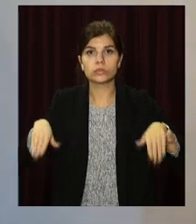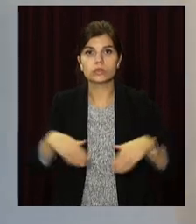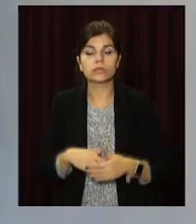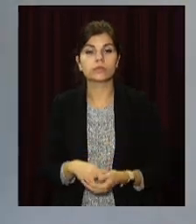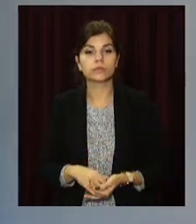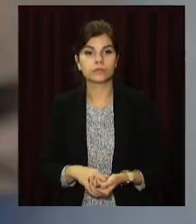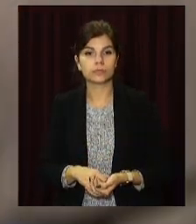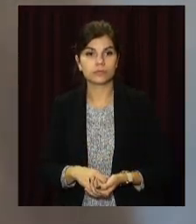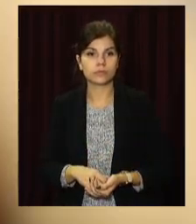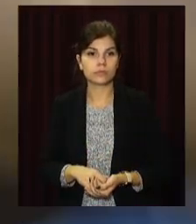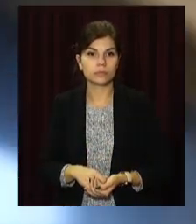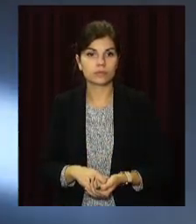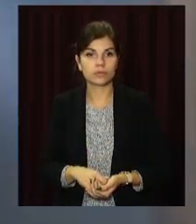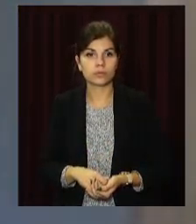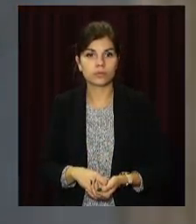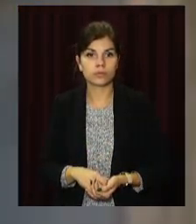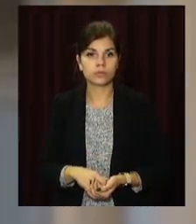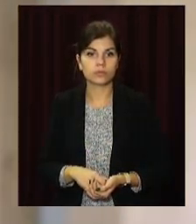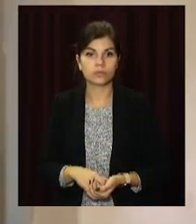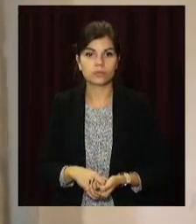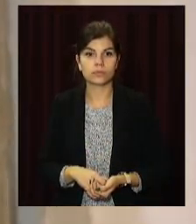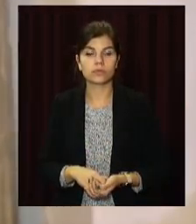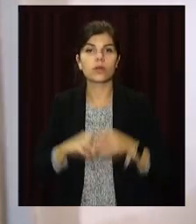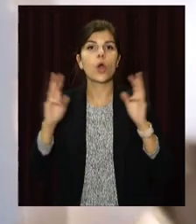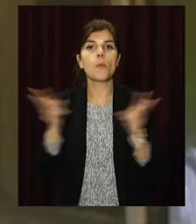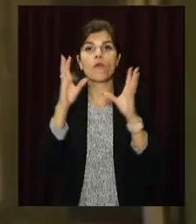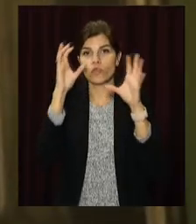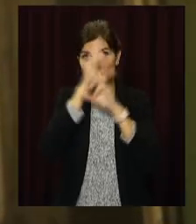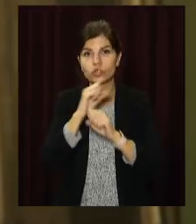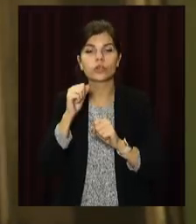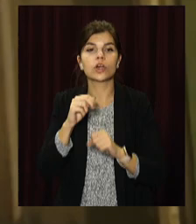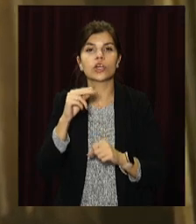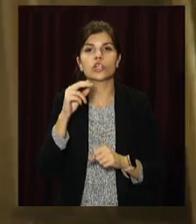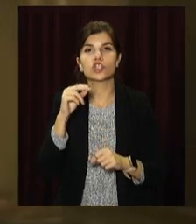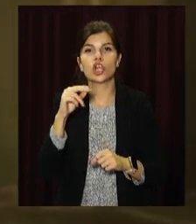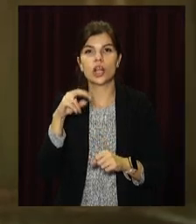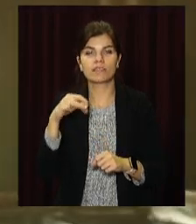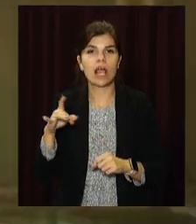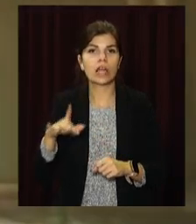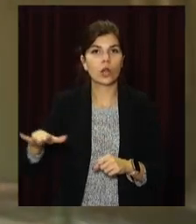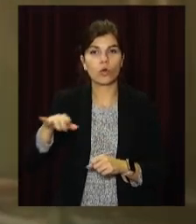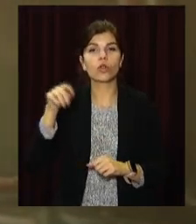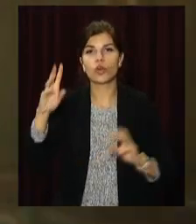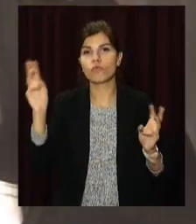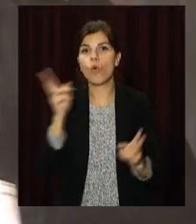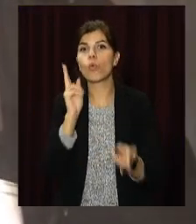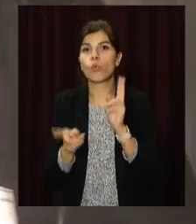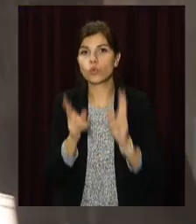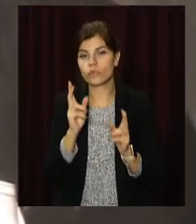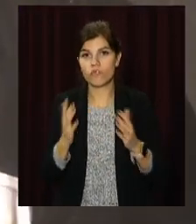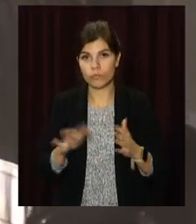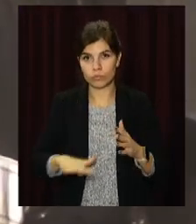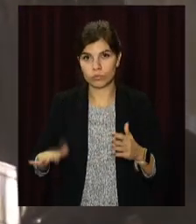Дніпра. Там зайнялася кухня в помешканні на 11-му поверсі багатоповерхівки по вулиці Академіка Янгеля. Вогонь